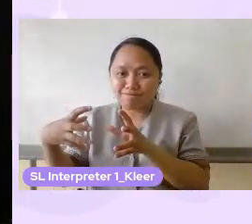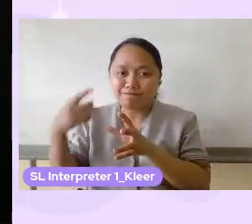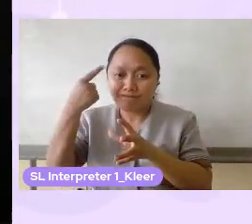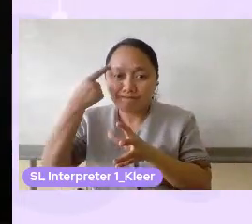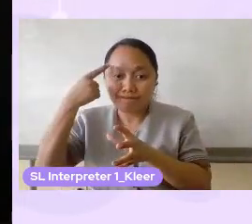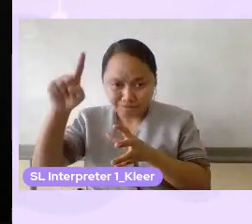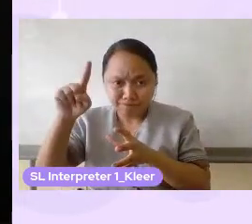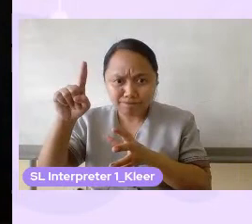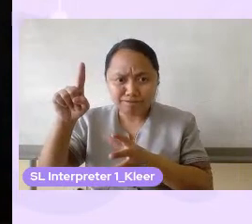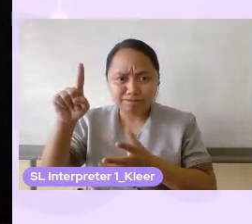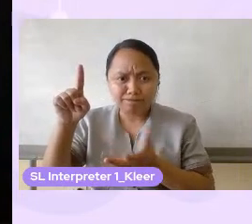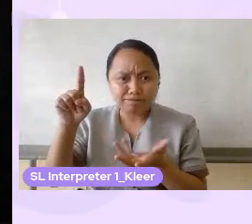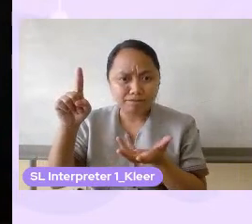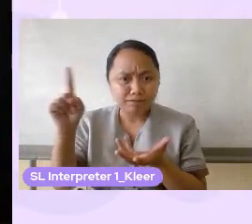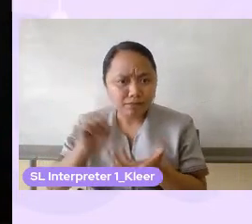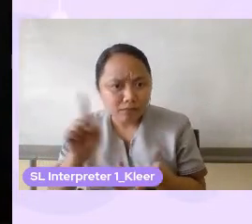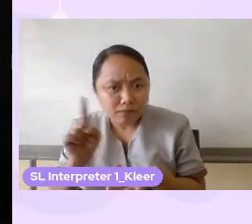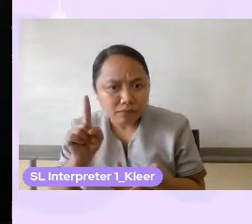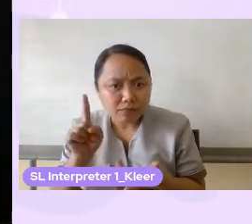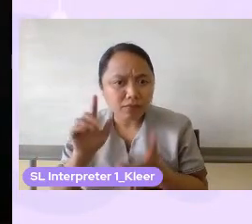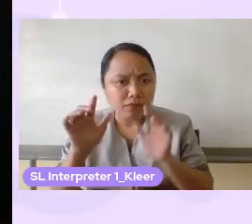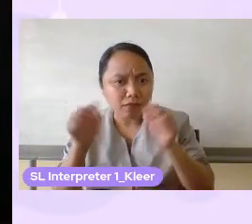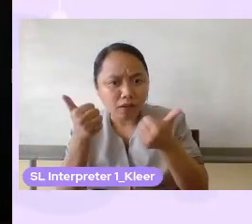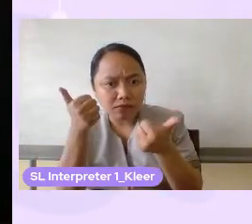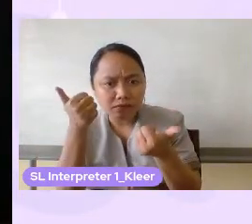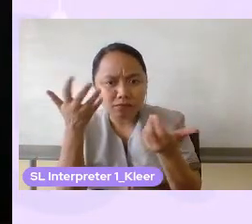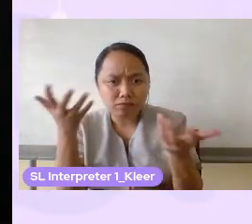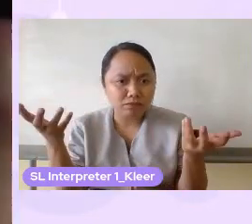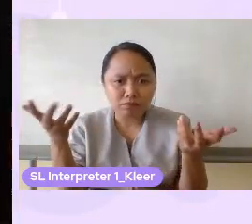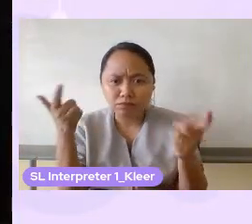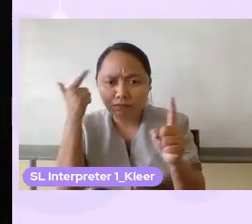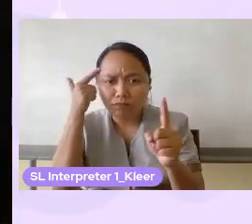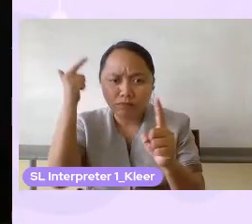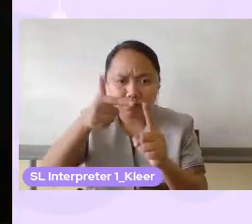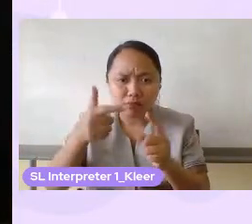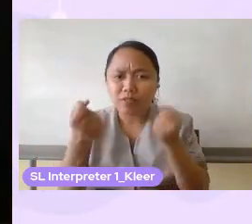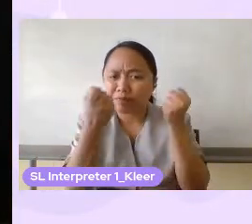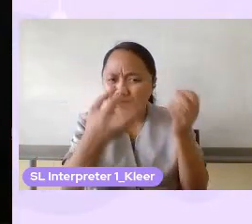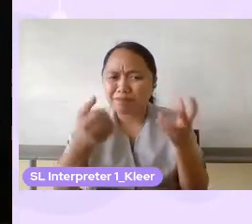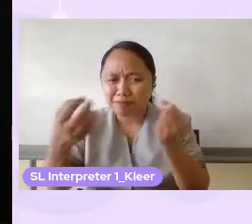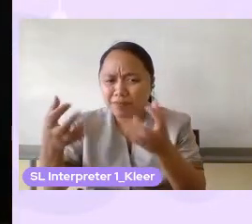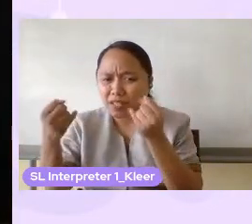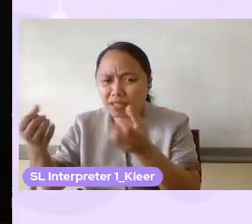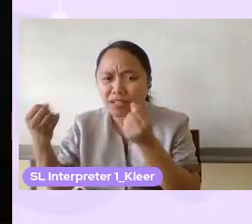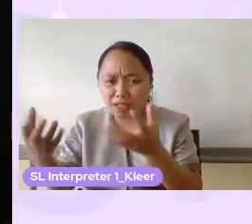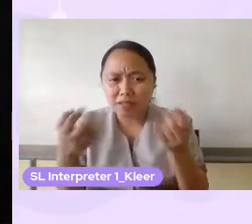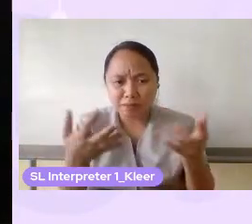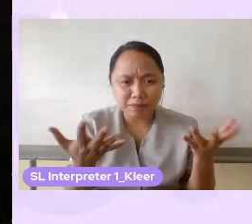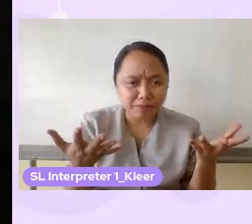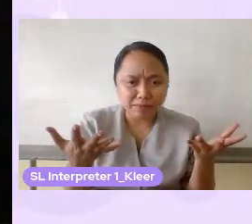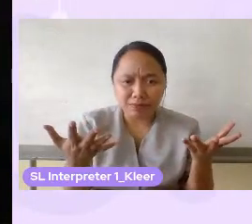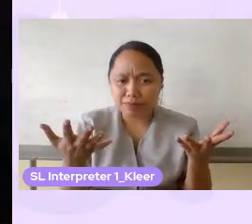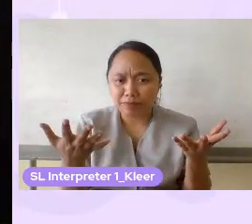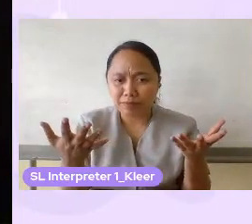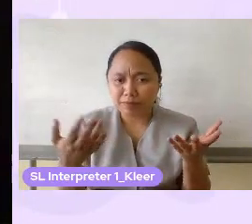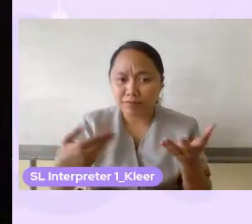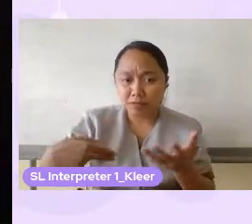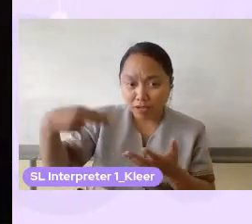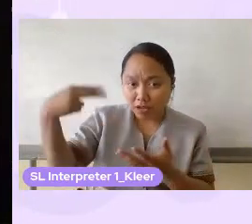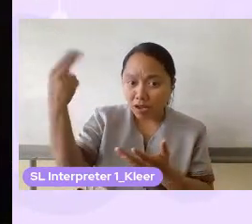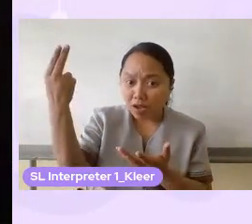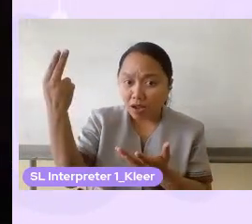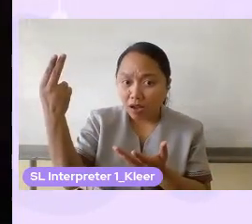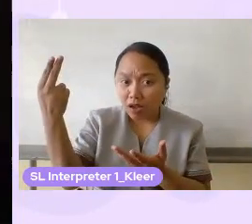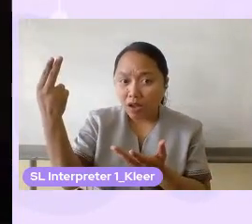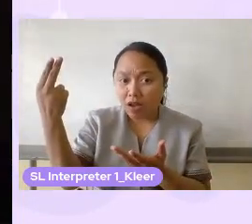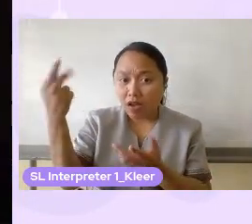sector, kaya paano naninibago ako sa national government? Kasi marami tayong matataas na layunin, pero ang tanong, ito ba ay